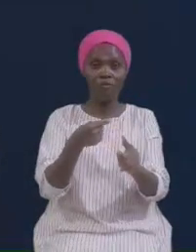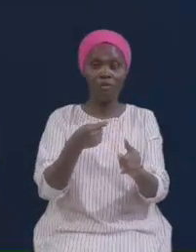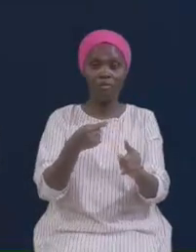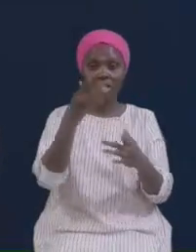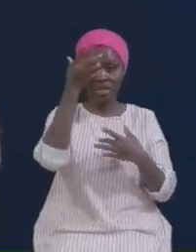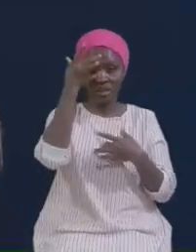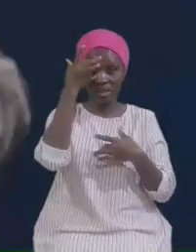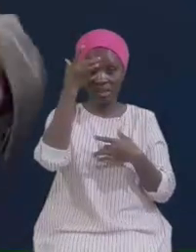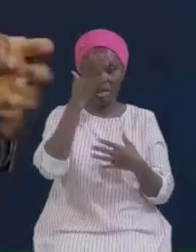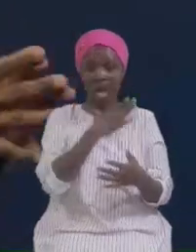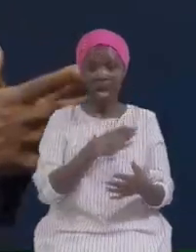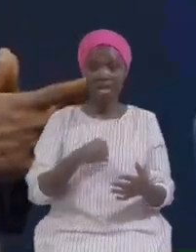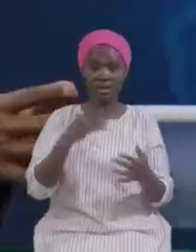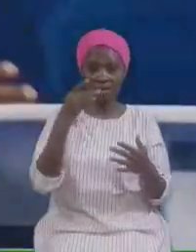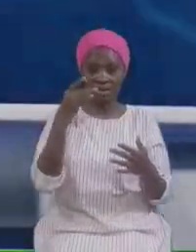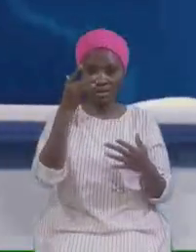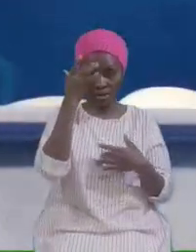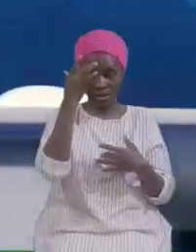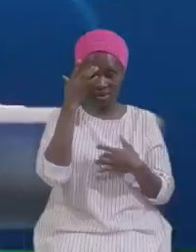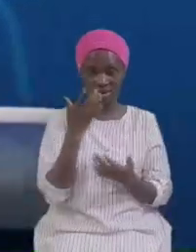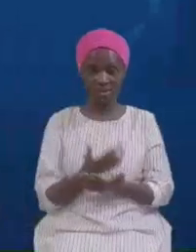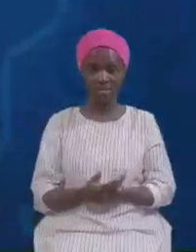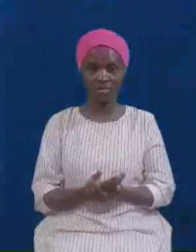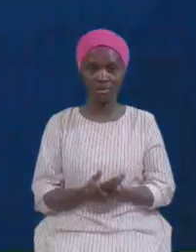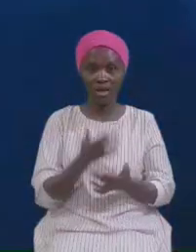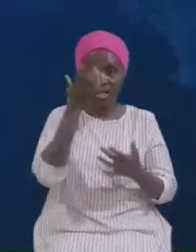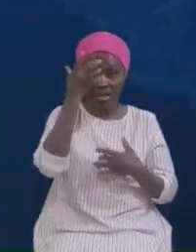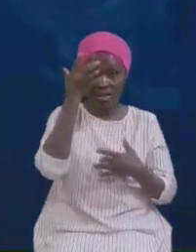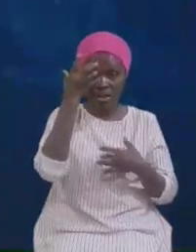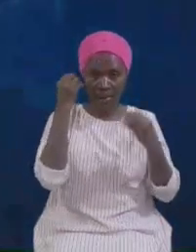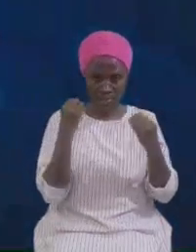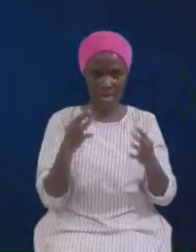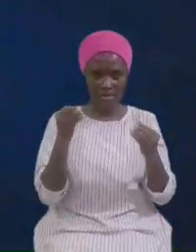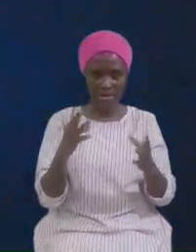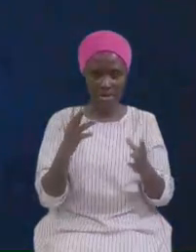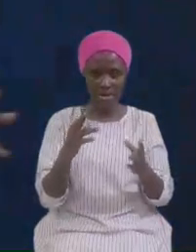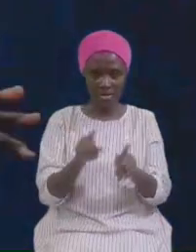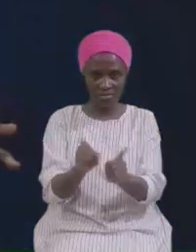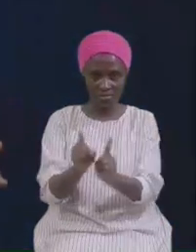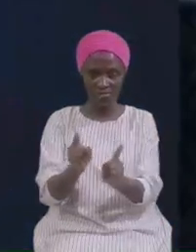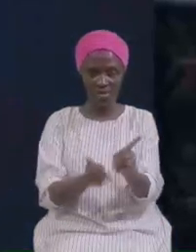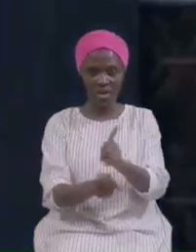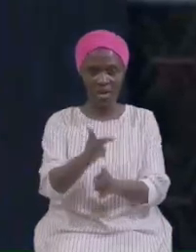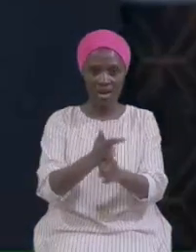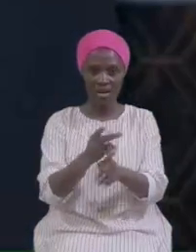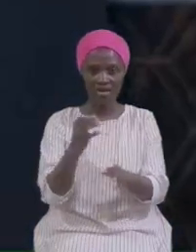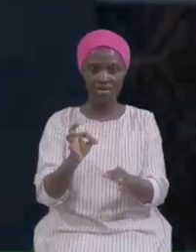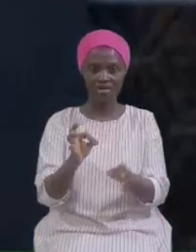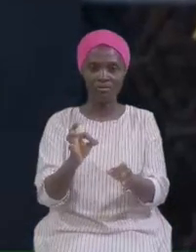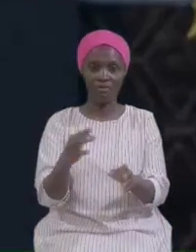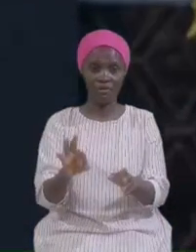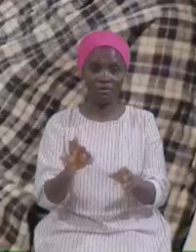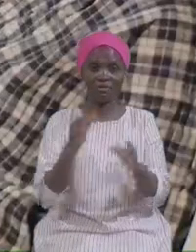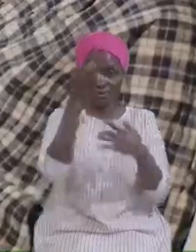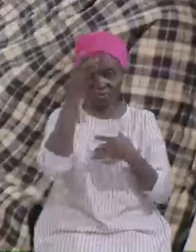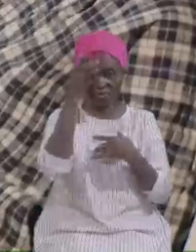la maladie et de l'infirmité. Il y a plusieurs types de maladies. Toute forme de maladie,